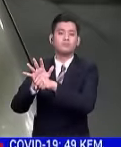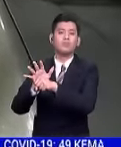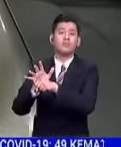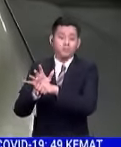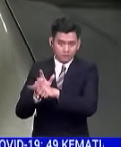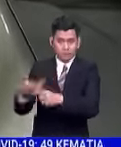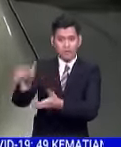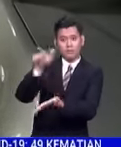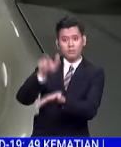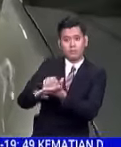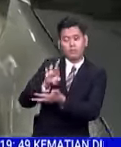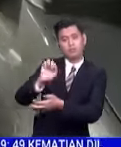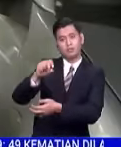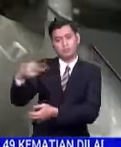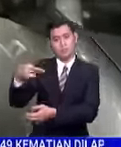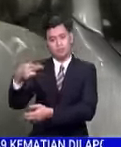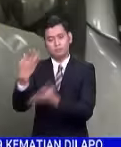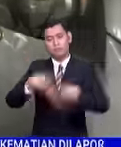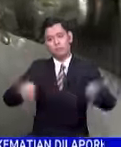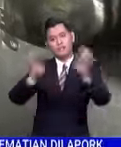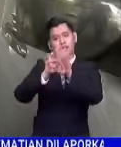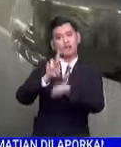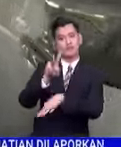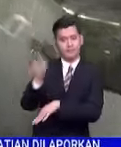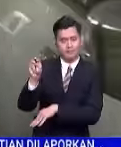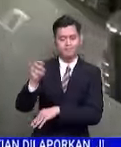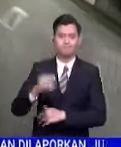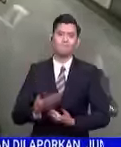Grace Aisyah Kedayan, Berita RTM.